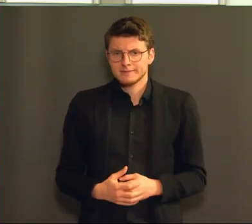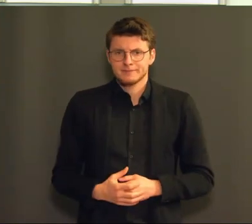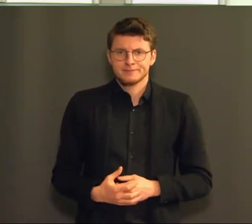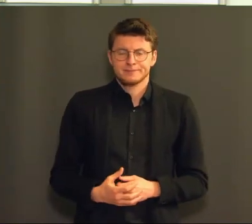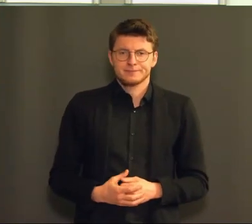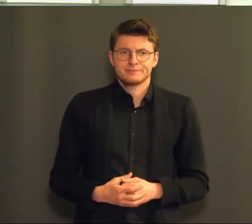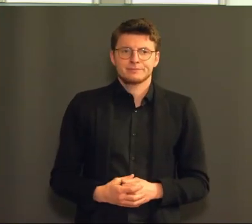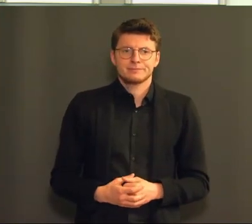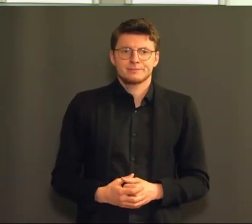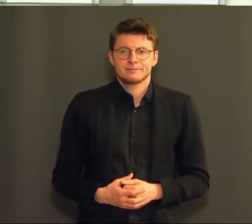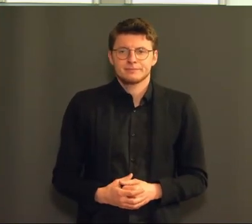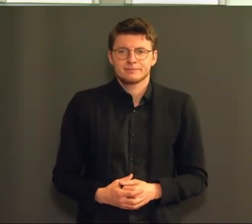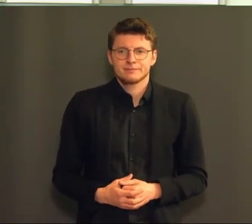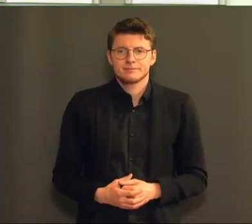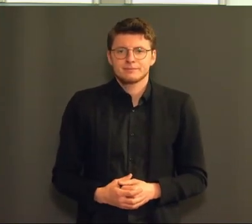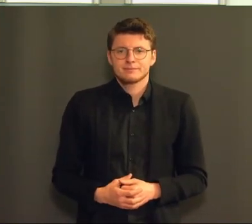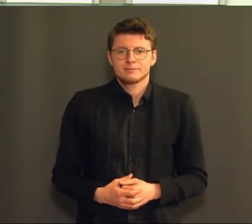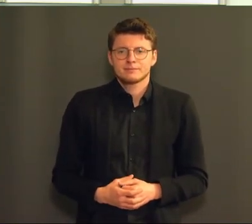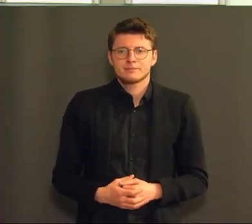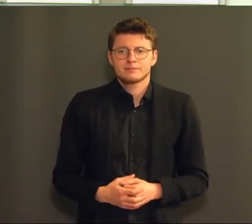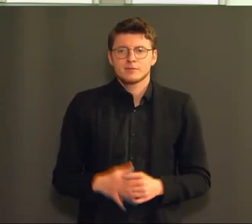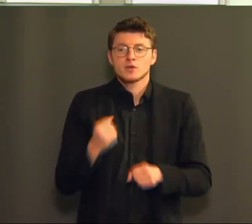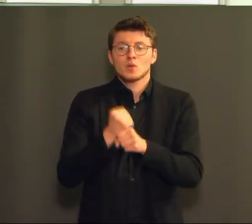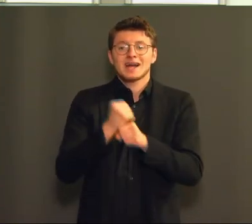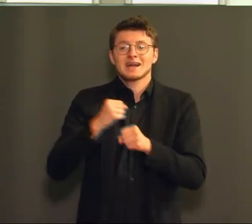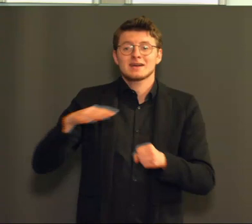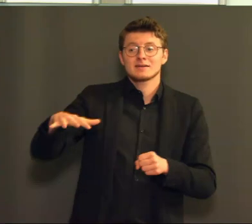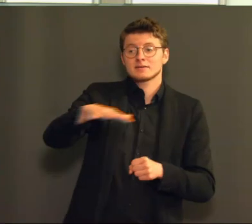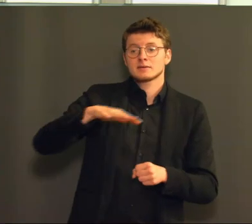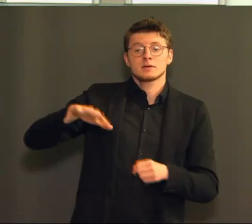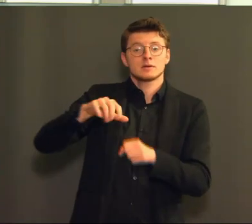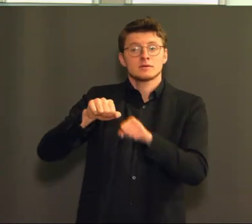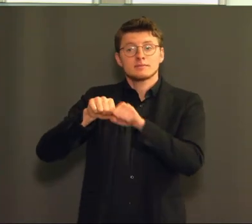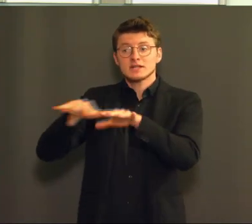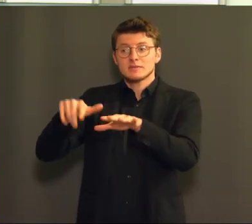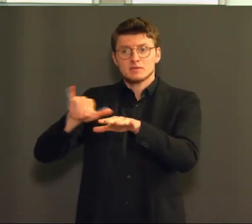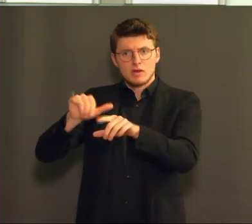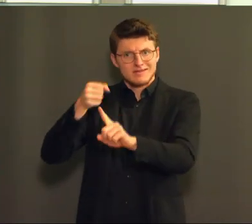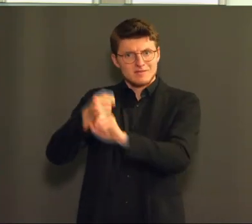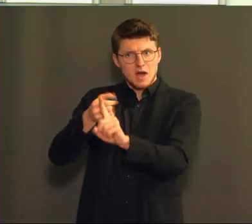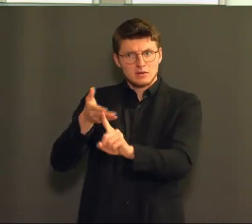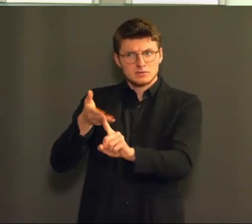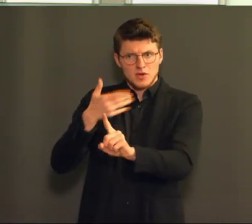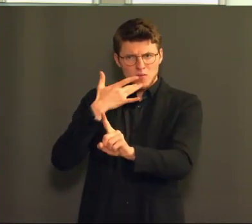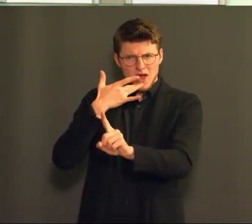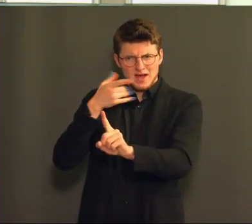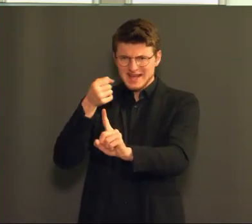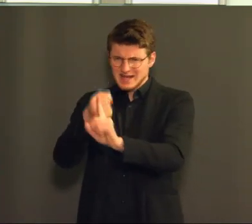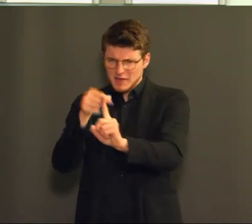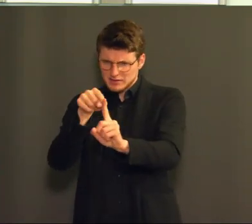Om de impact van besmettingen op de werkplek te kunnen bepalen, hebben we met het oog op dit